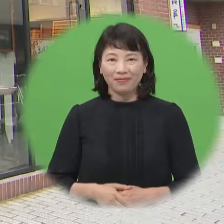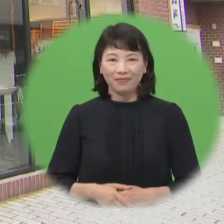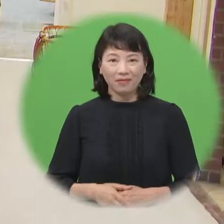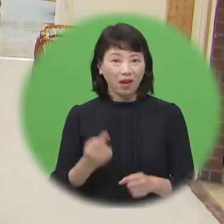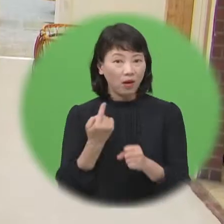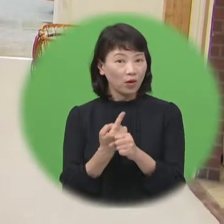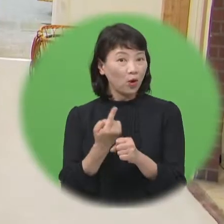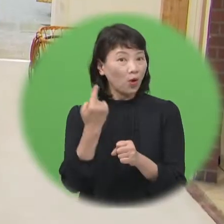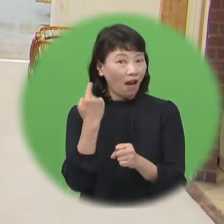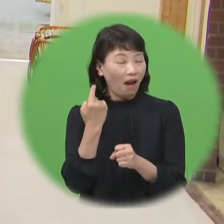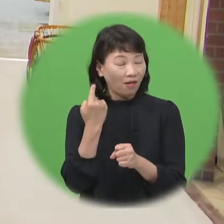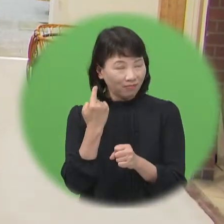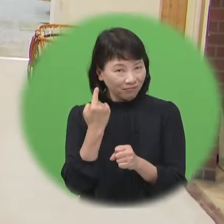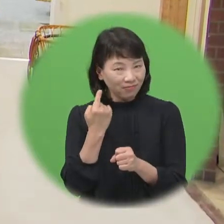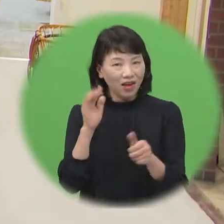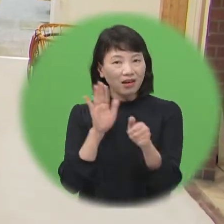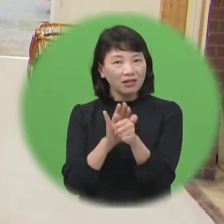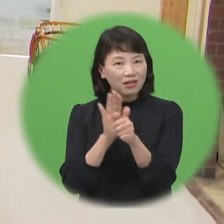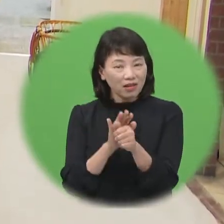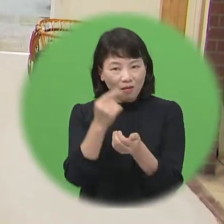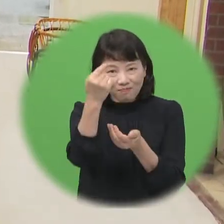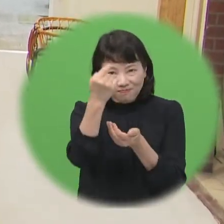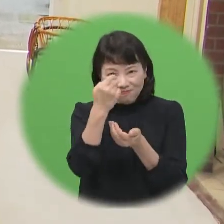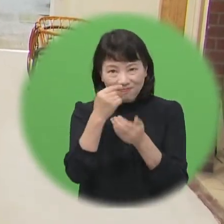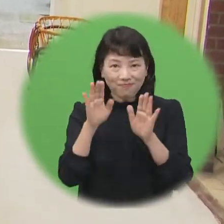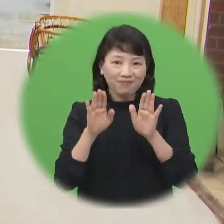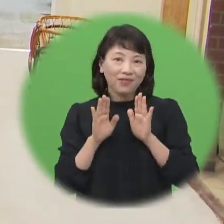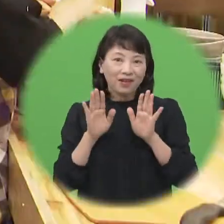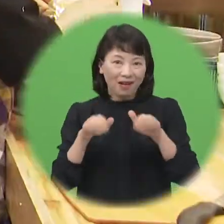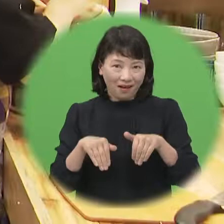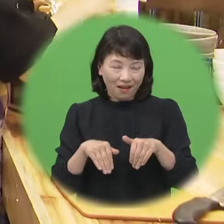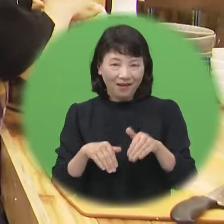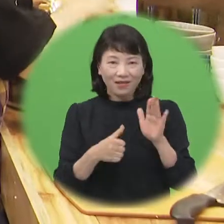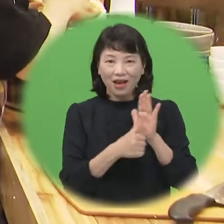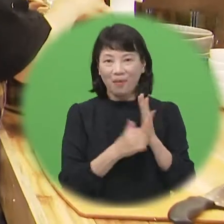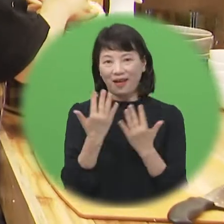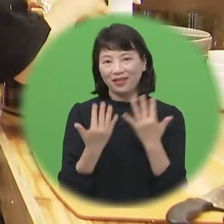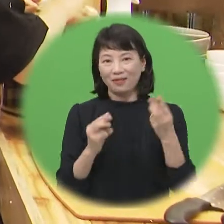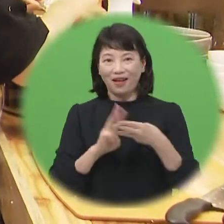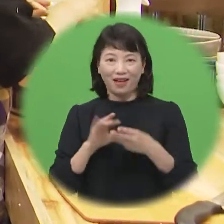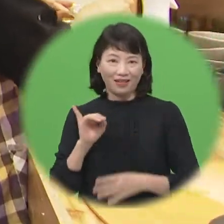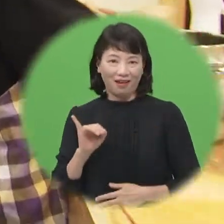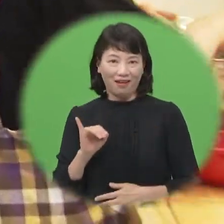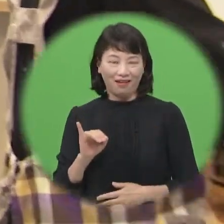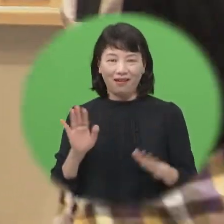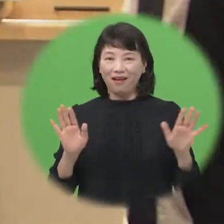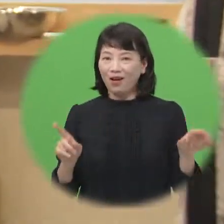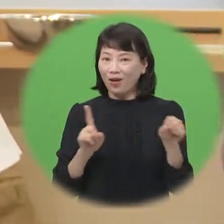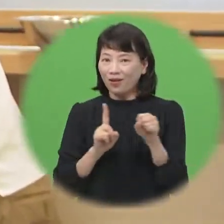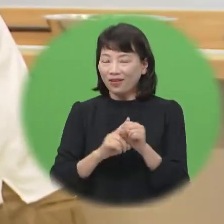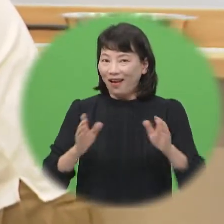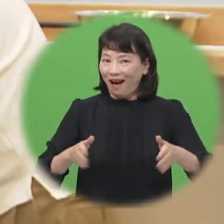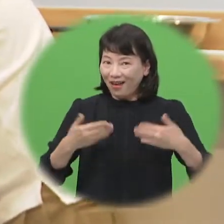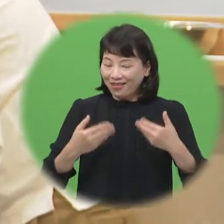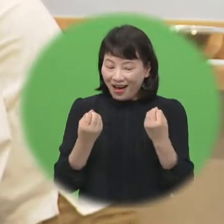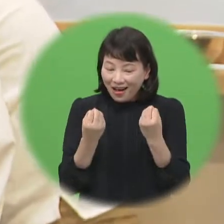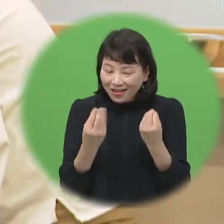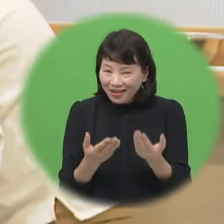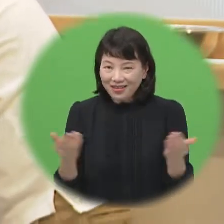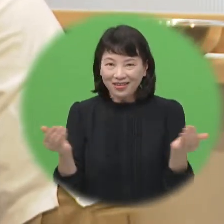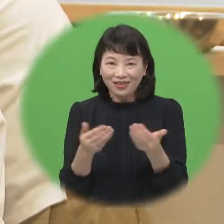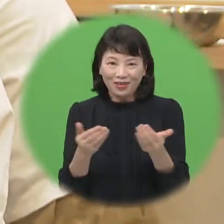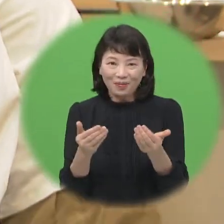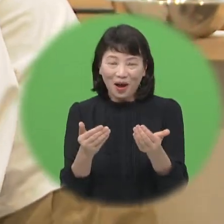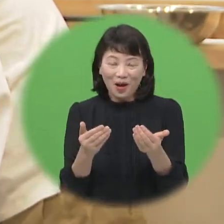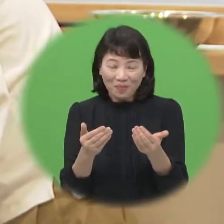去年支援プログラムを受講した柴田沙織さんです。今年の春から新たな環境で働